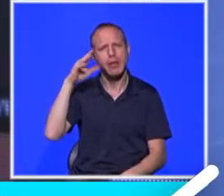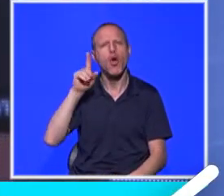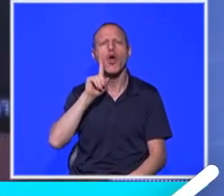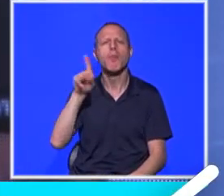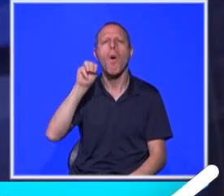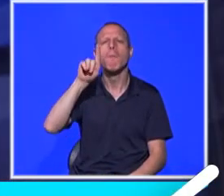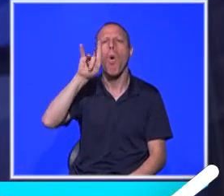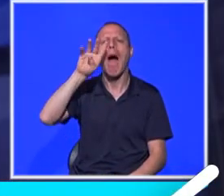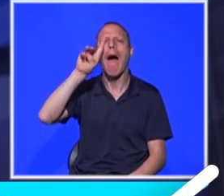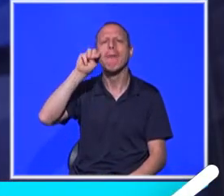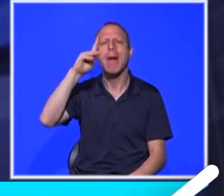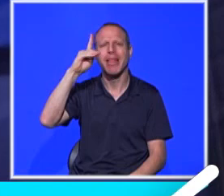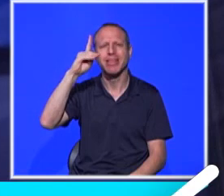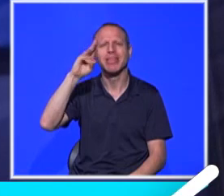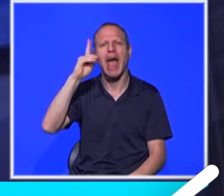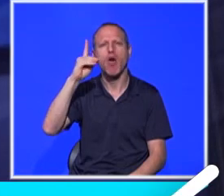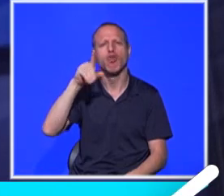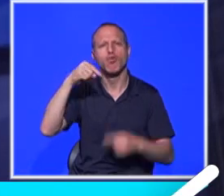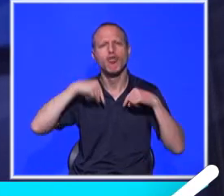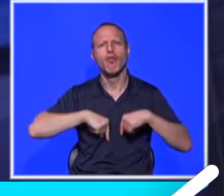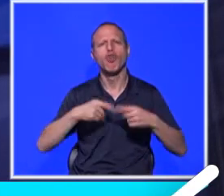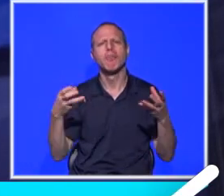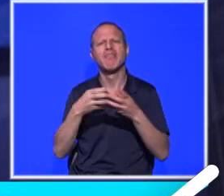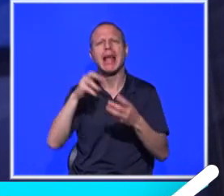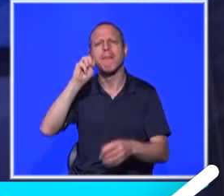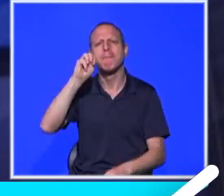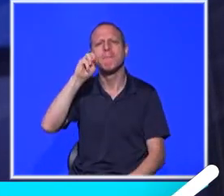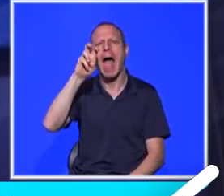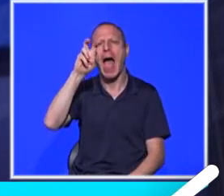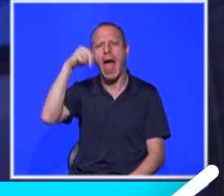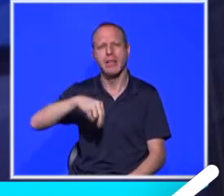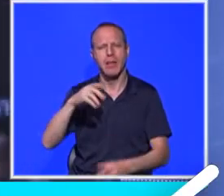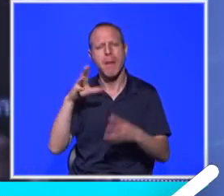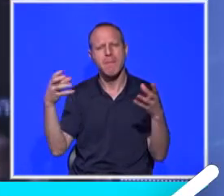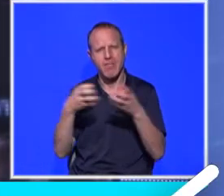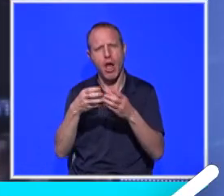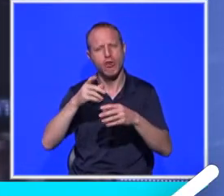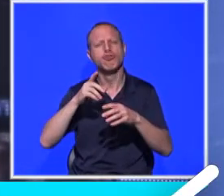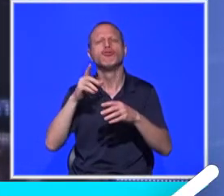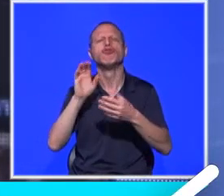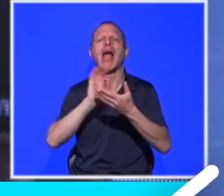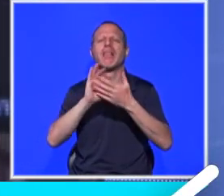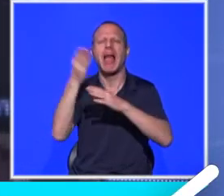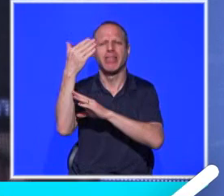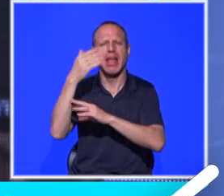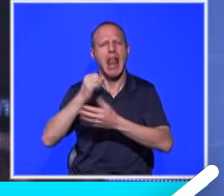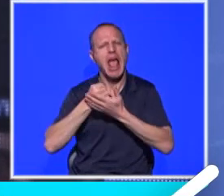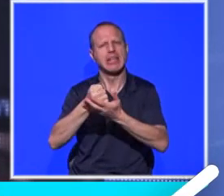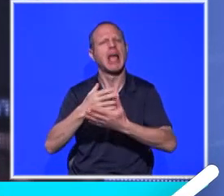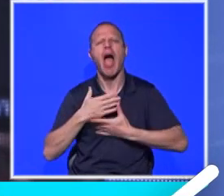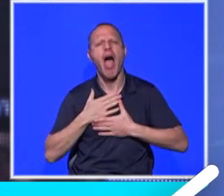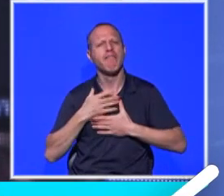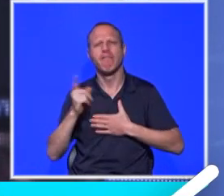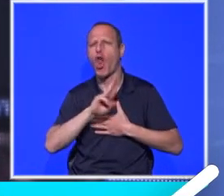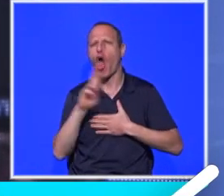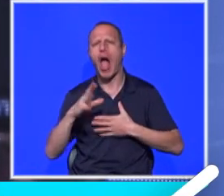מוחמד דראושה, והוא יושב ראש מפלגת מען, מפלגה שחרתה על דגלה לייצג את האהבה, ולא רק